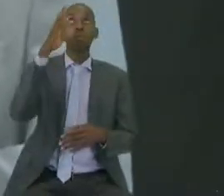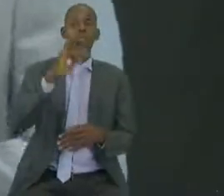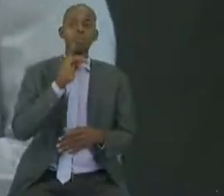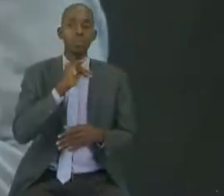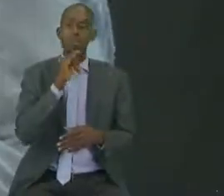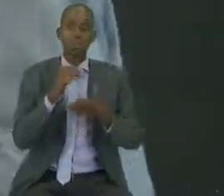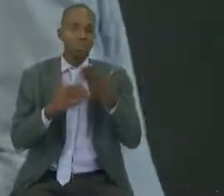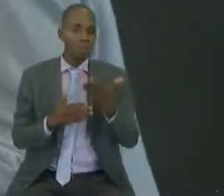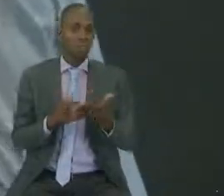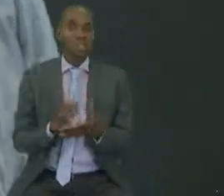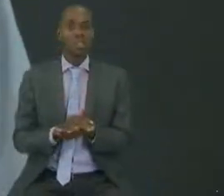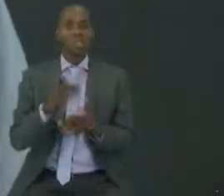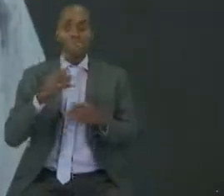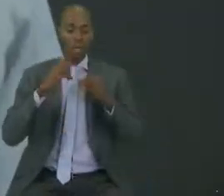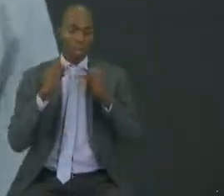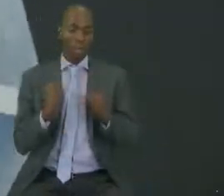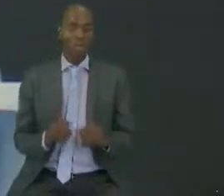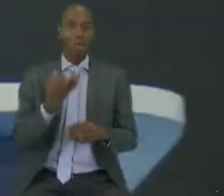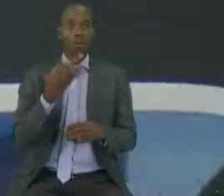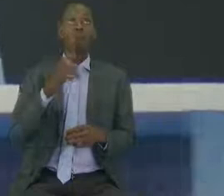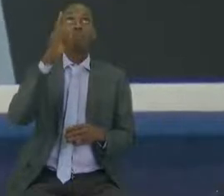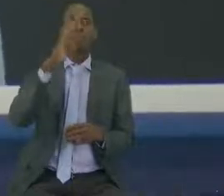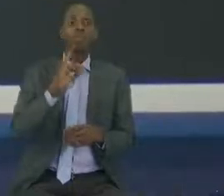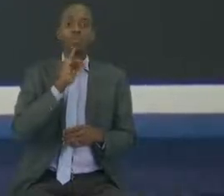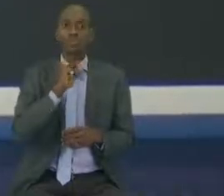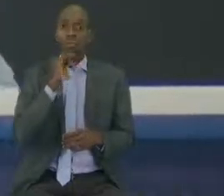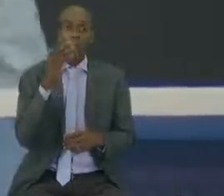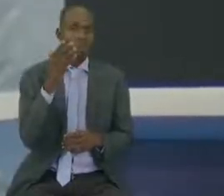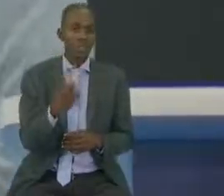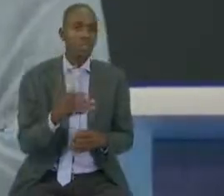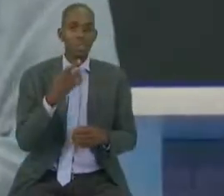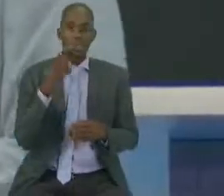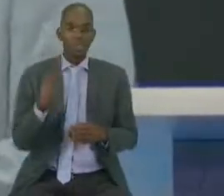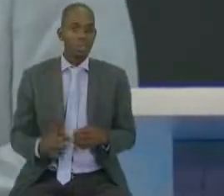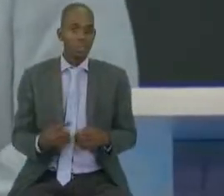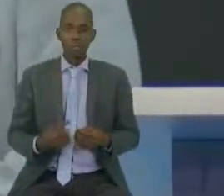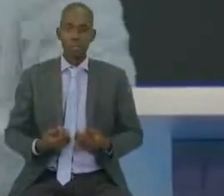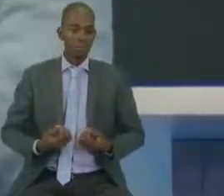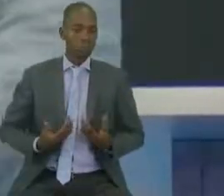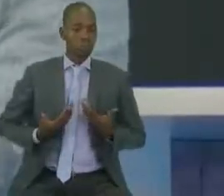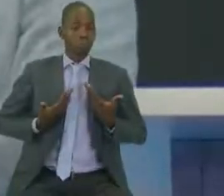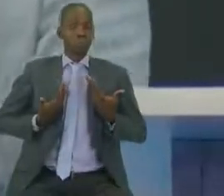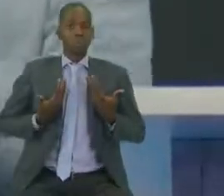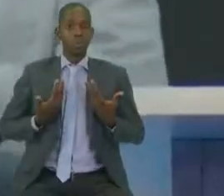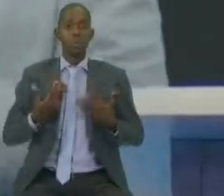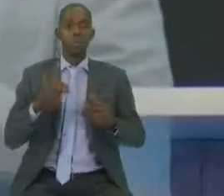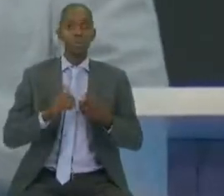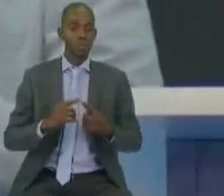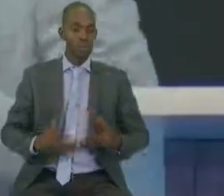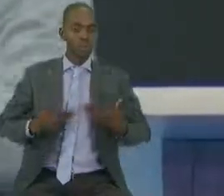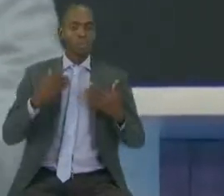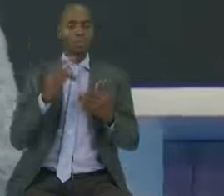Dieu n'est plus là. La puissance de Dieu n'est plus là. L'excitation de